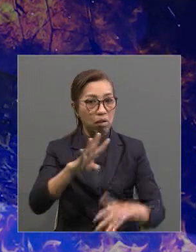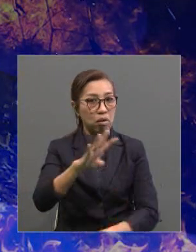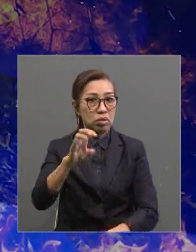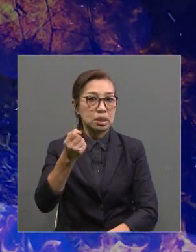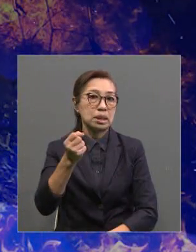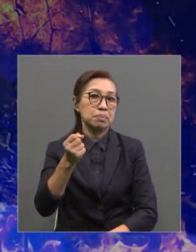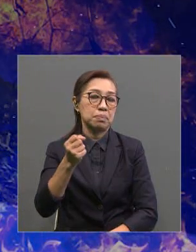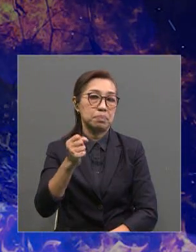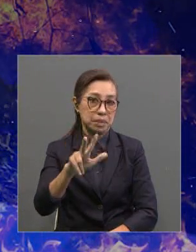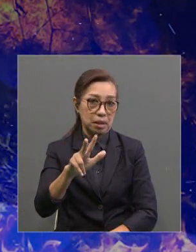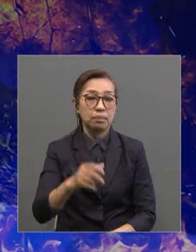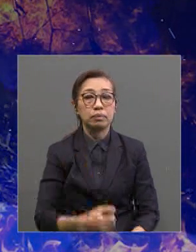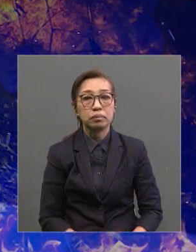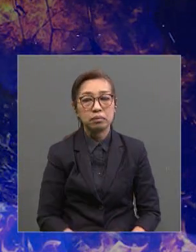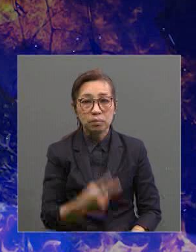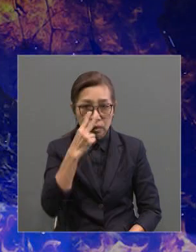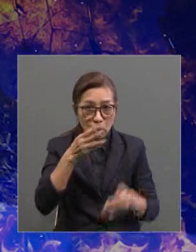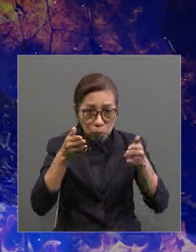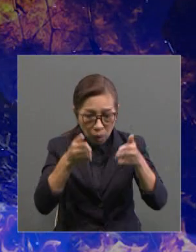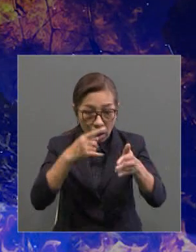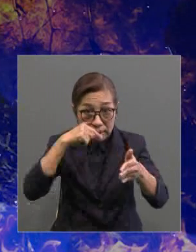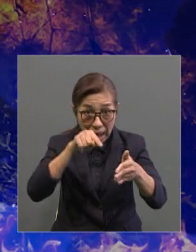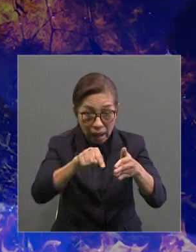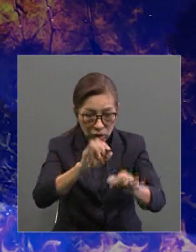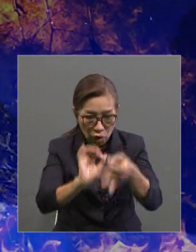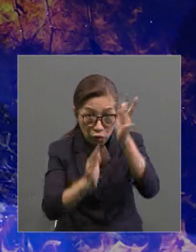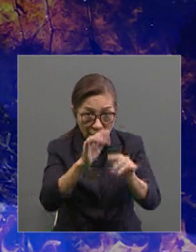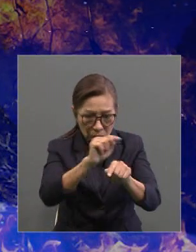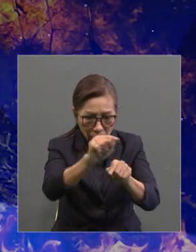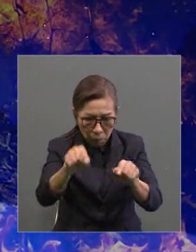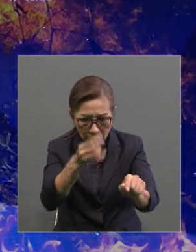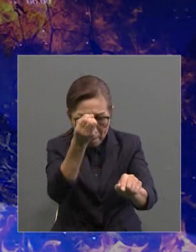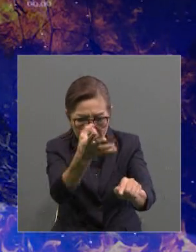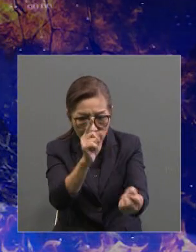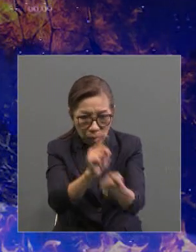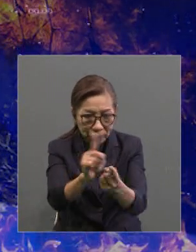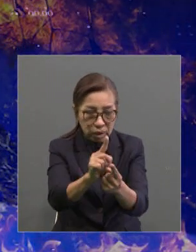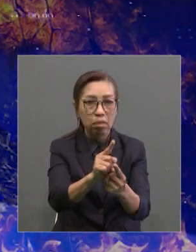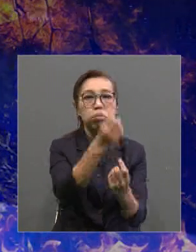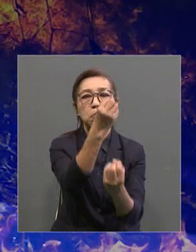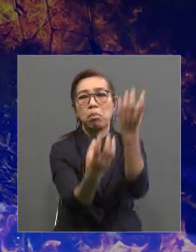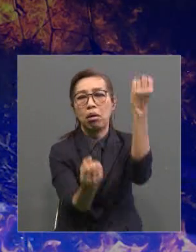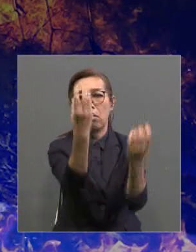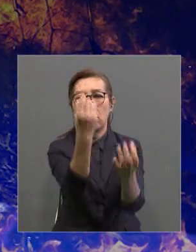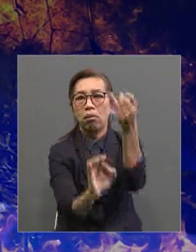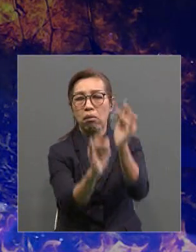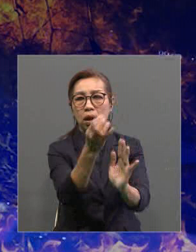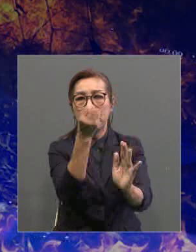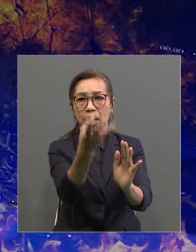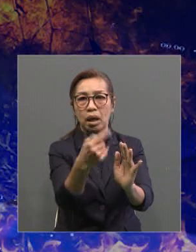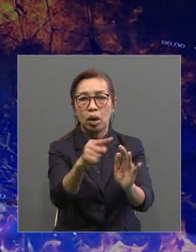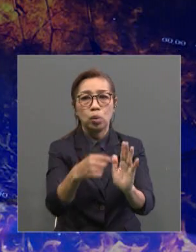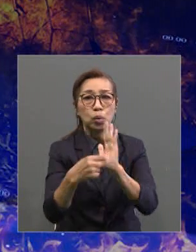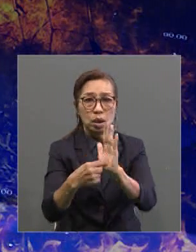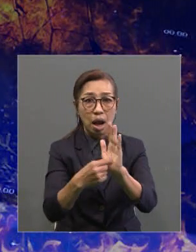413จุดทีนี้ถ้าเจาะไปดูในของไทยเนี่ยปรากฏว่าจุดความร้อนเยอะๆเลยเนี่ยป่าทั้งนั้นคุณผู้ชมอย่างพื้นที่